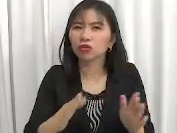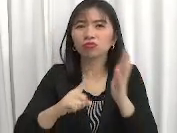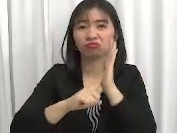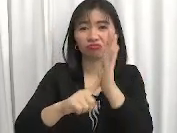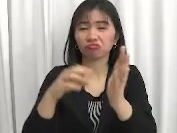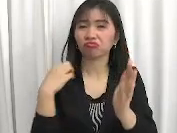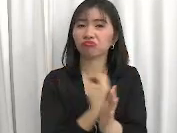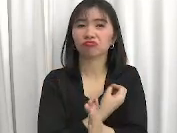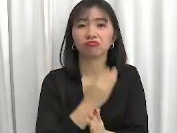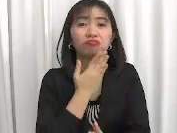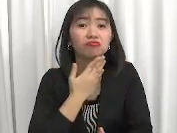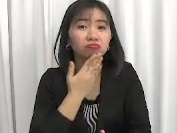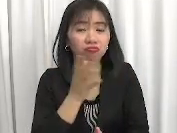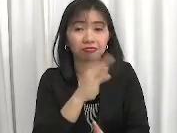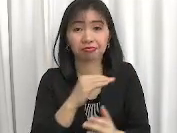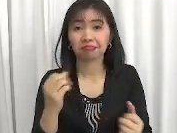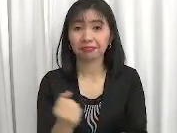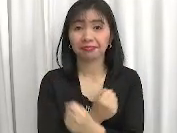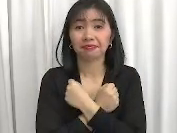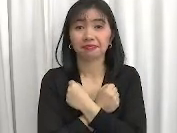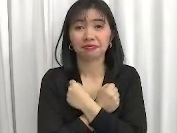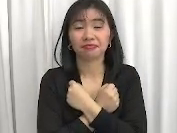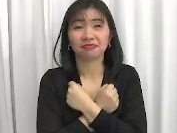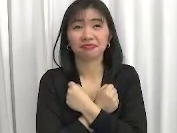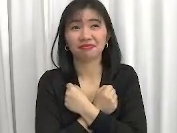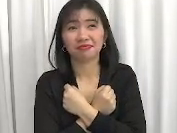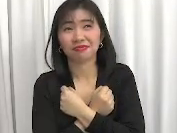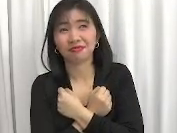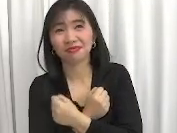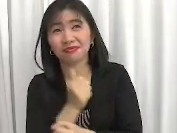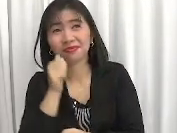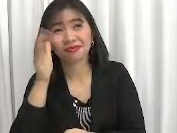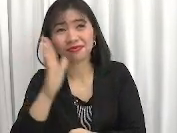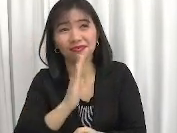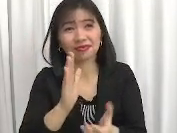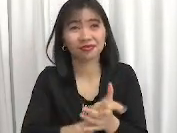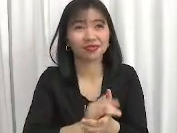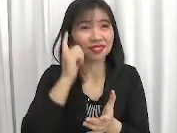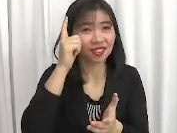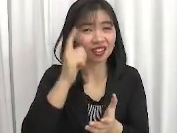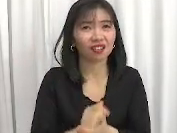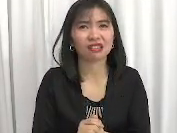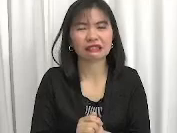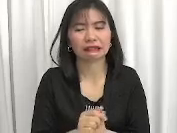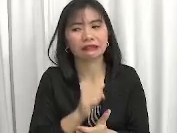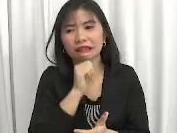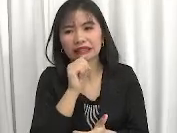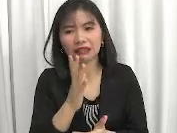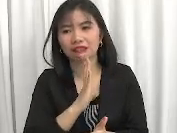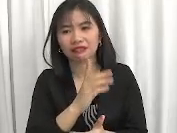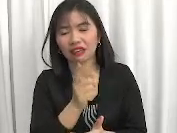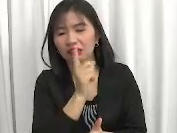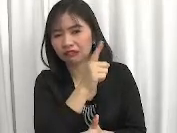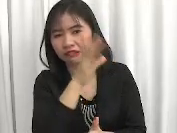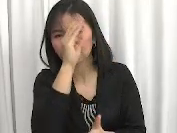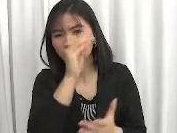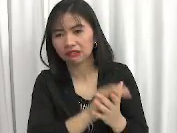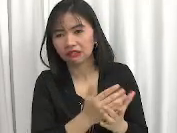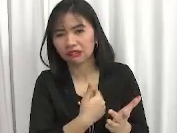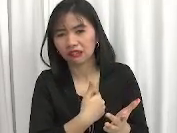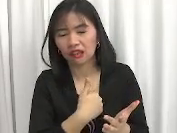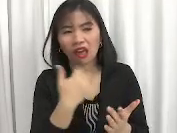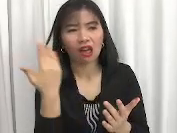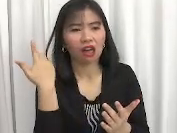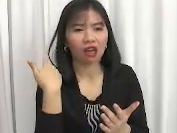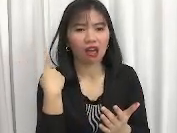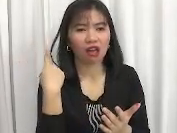ay hindi tayo okay na asawa. Mm. May kulang sa atin. Yeah. So, panahon na para maging